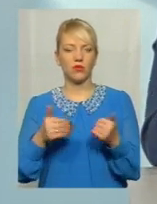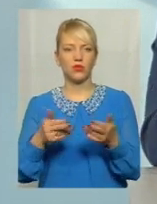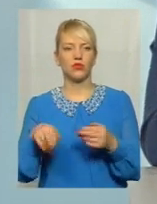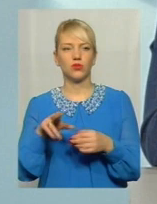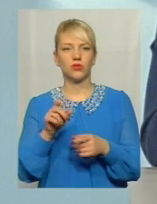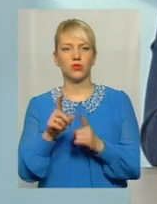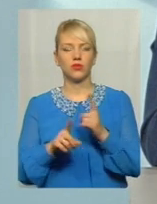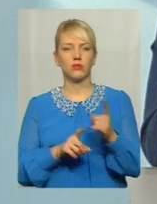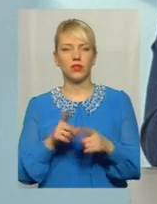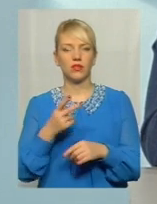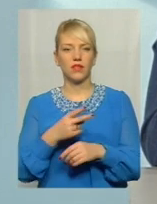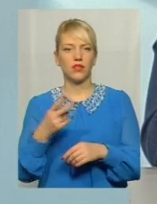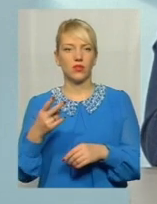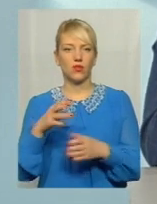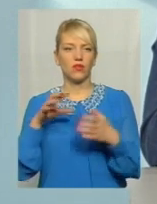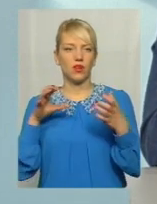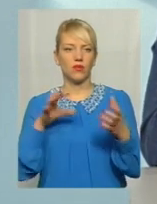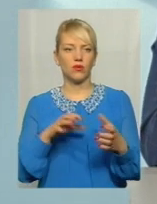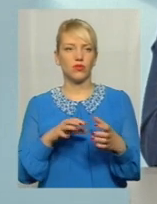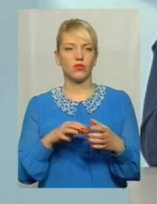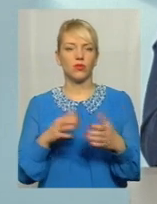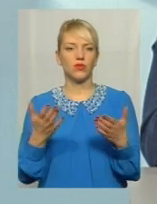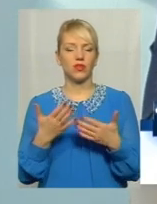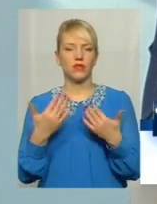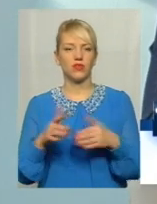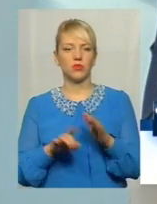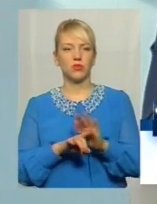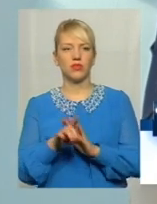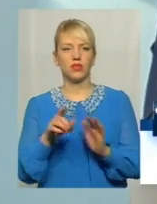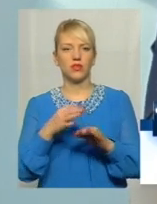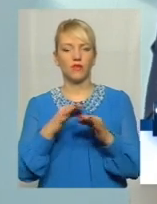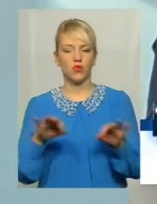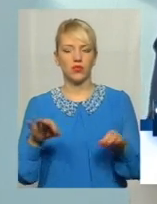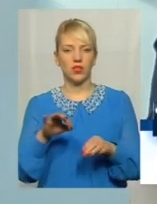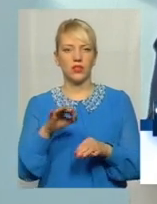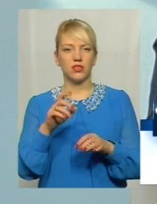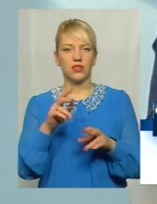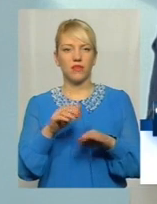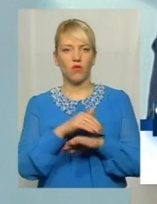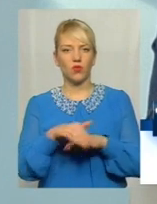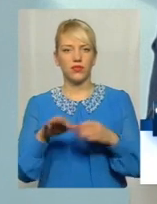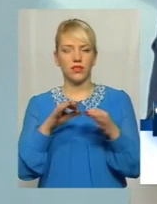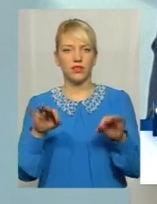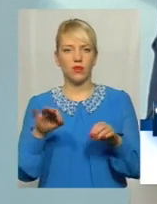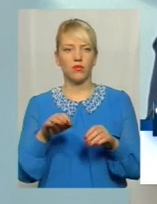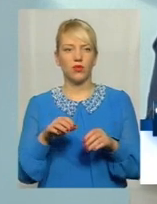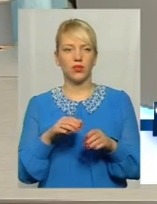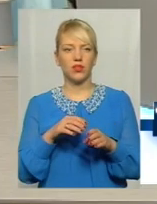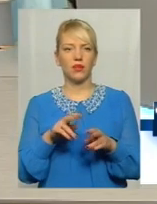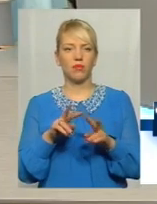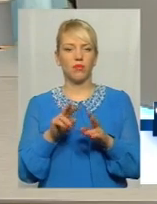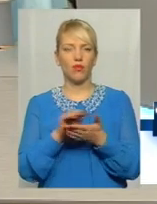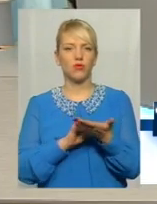зміни 22-го автобусного маршруту, який вже починаючи з вулиці Свободи повністю дублює 30-й автобусний маршрут.